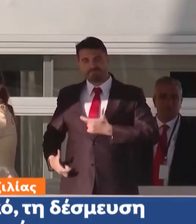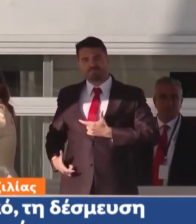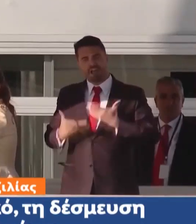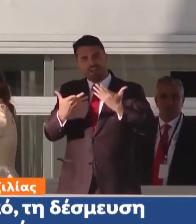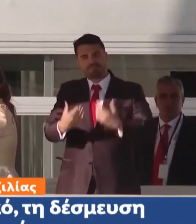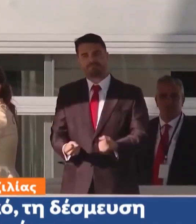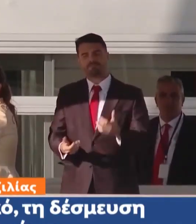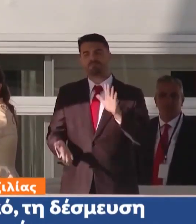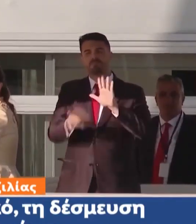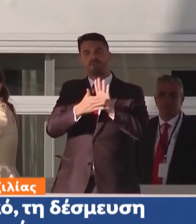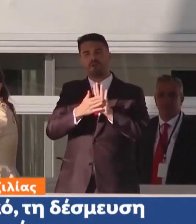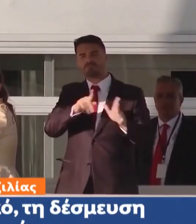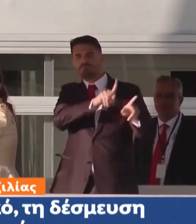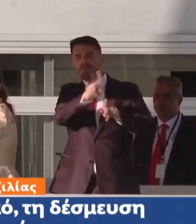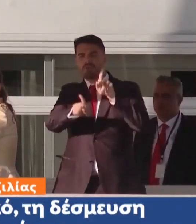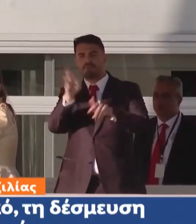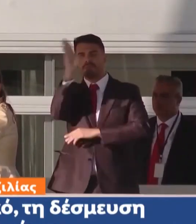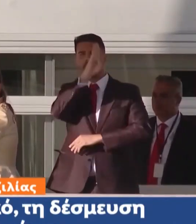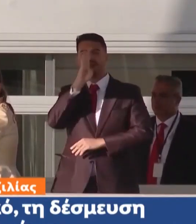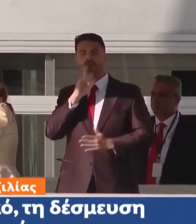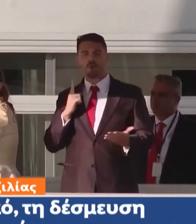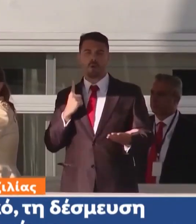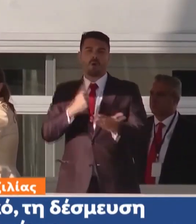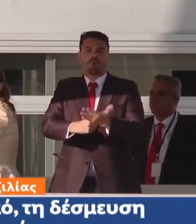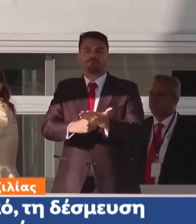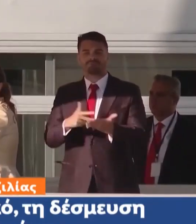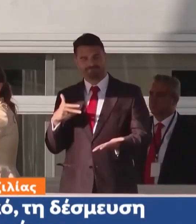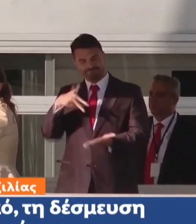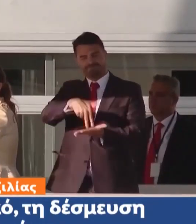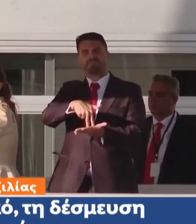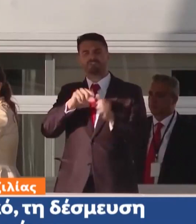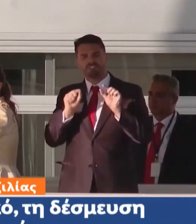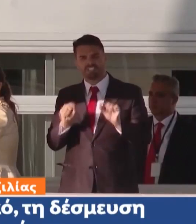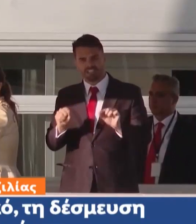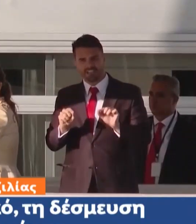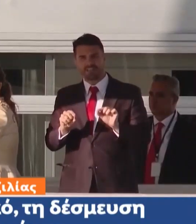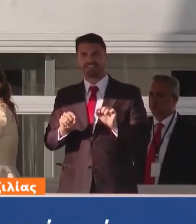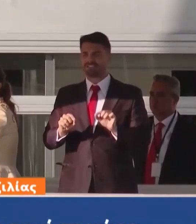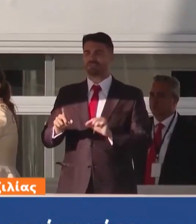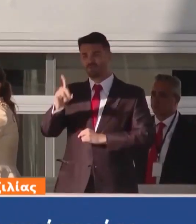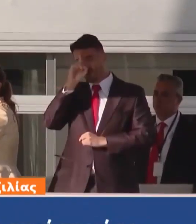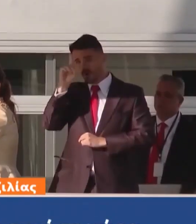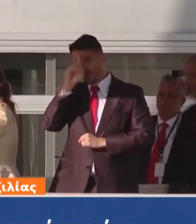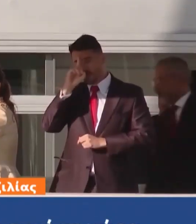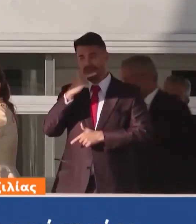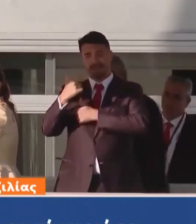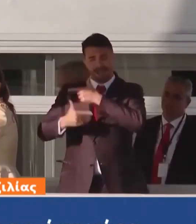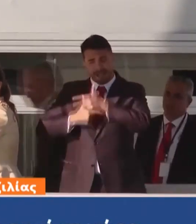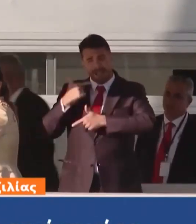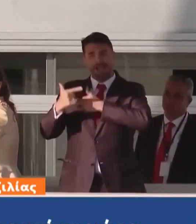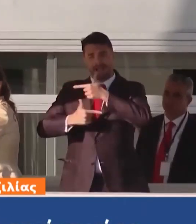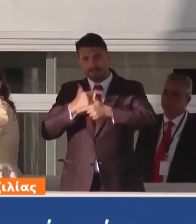vocês e de todo o povo brasileiro, o compromisso de combater dia e noite todas as formas